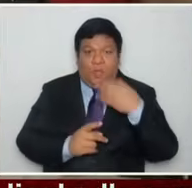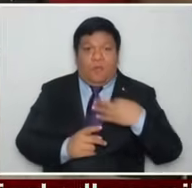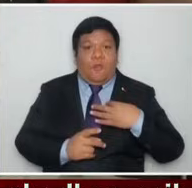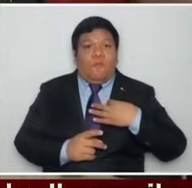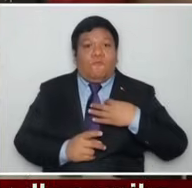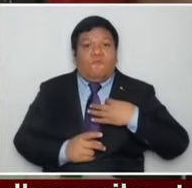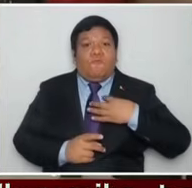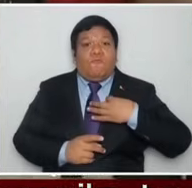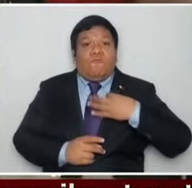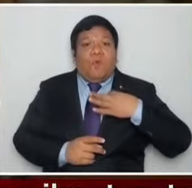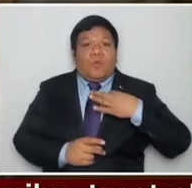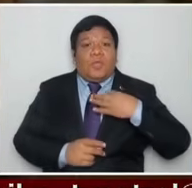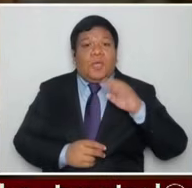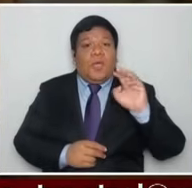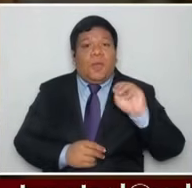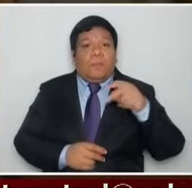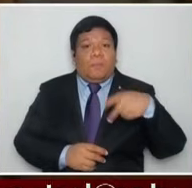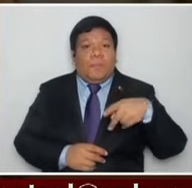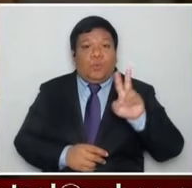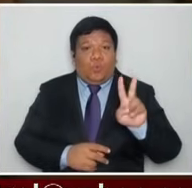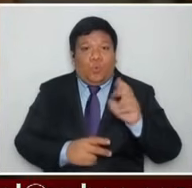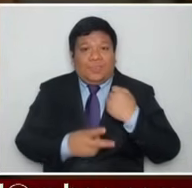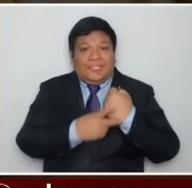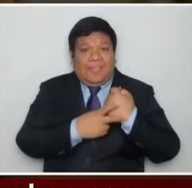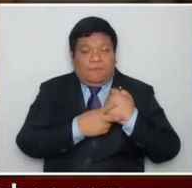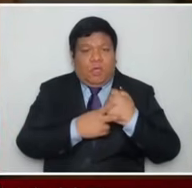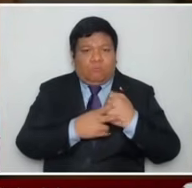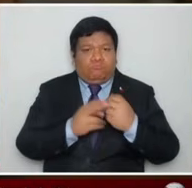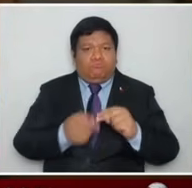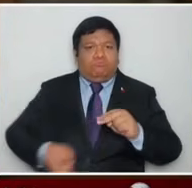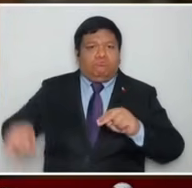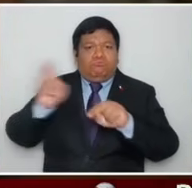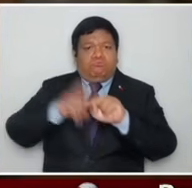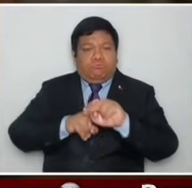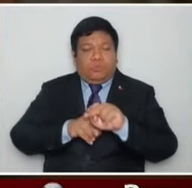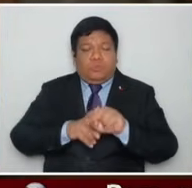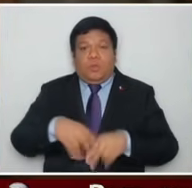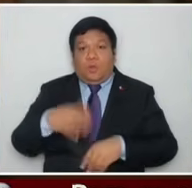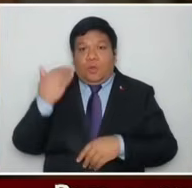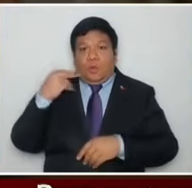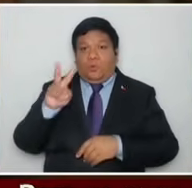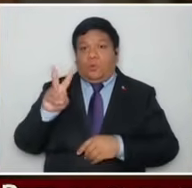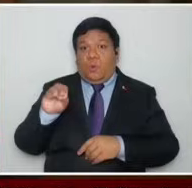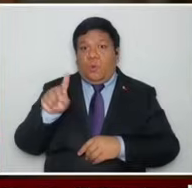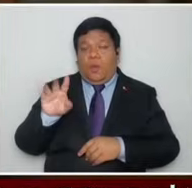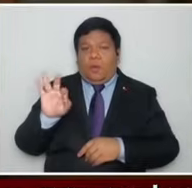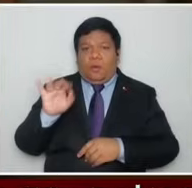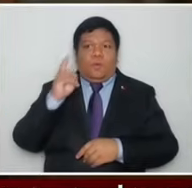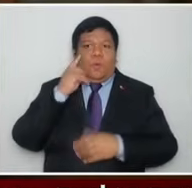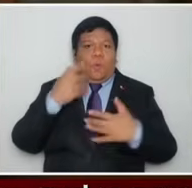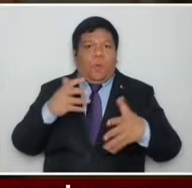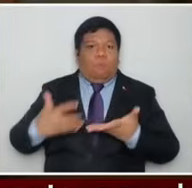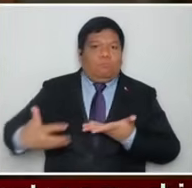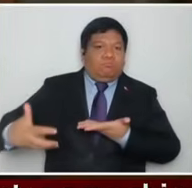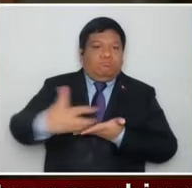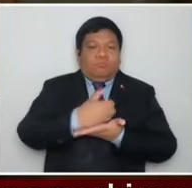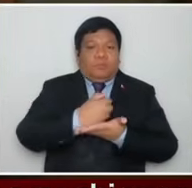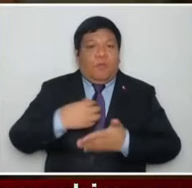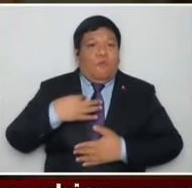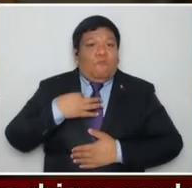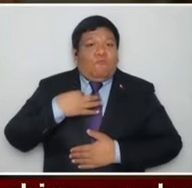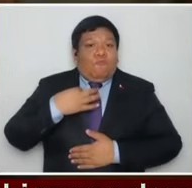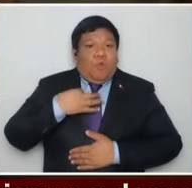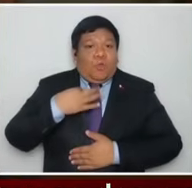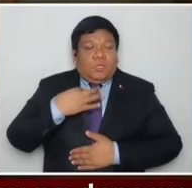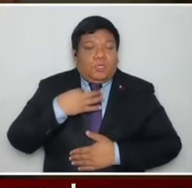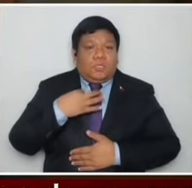savings lumaki. Noong 2019, akala namin record-breaking na, ang nakolekta namin ng involuntary savings ay 12